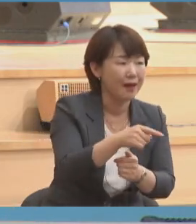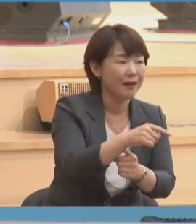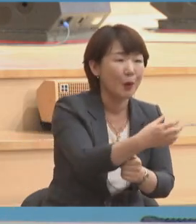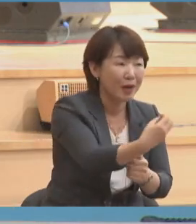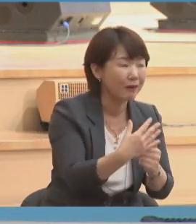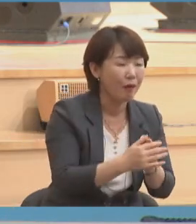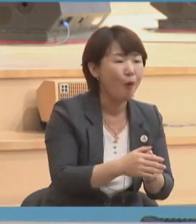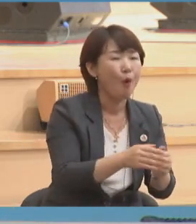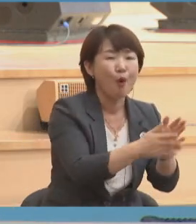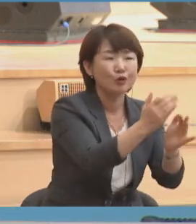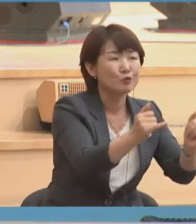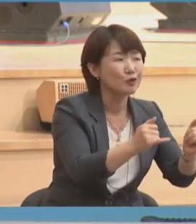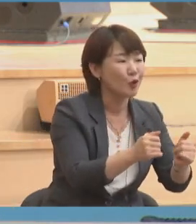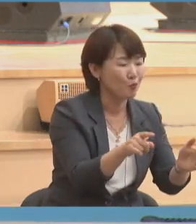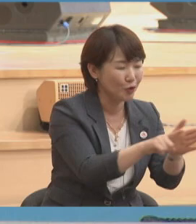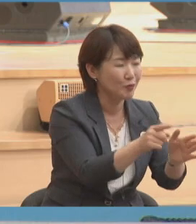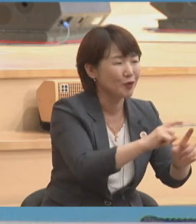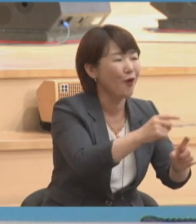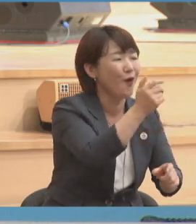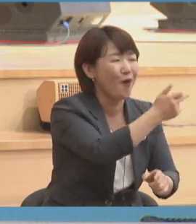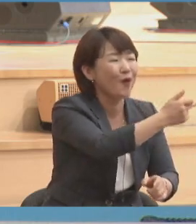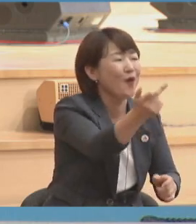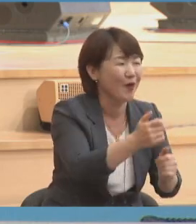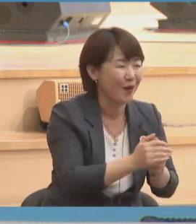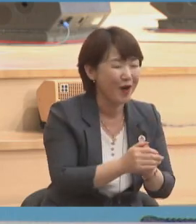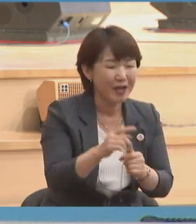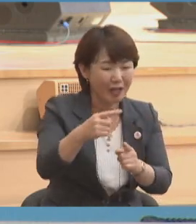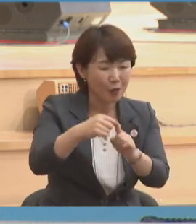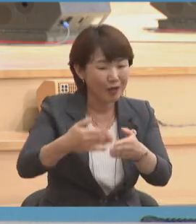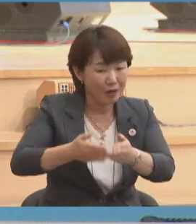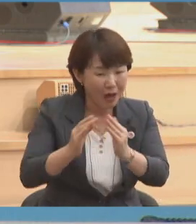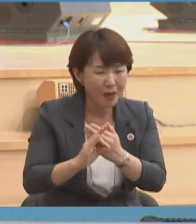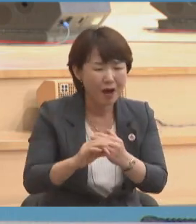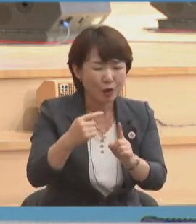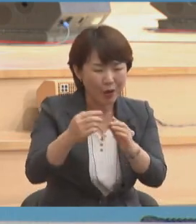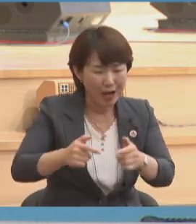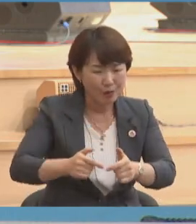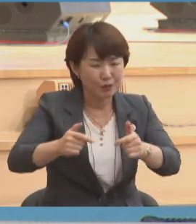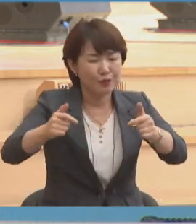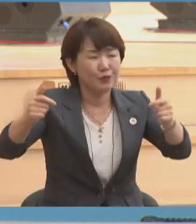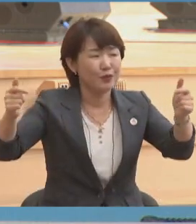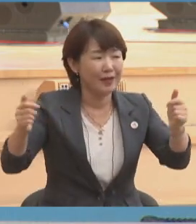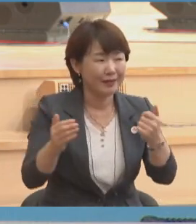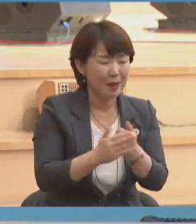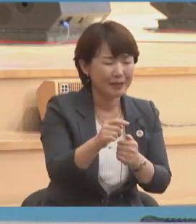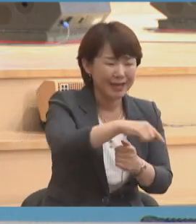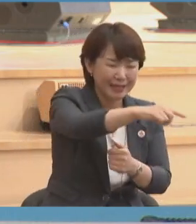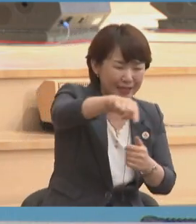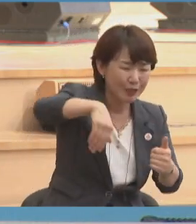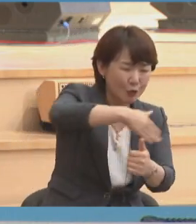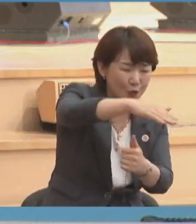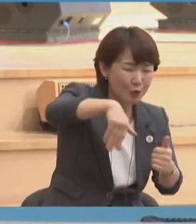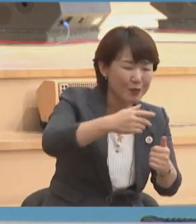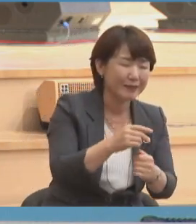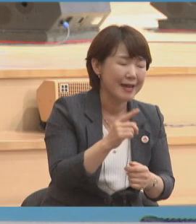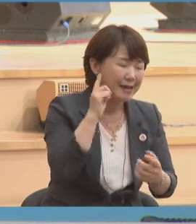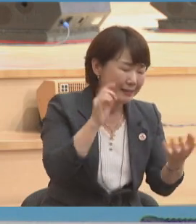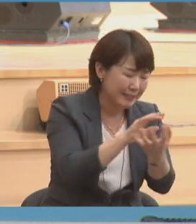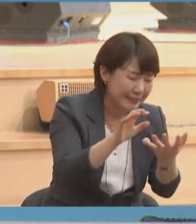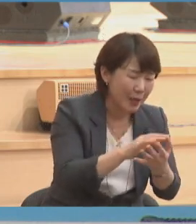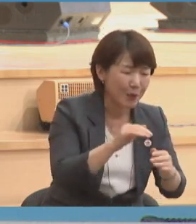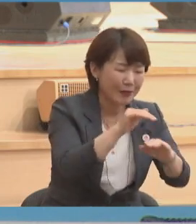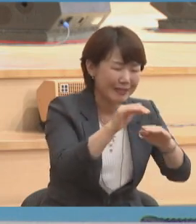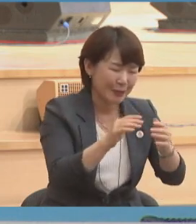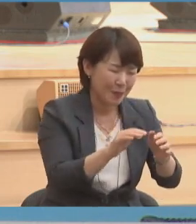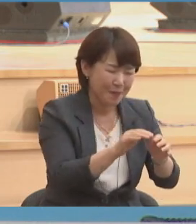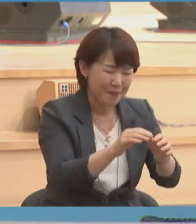나. 교회가 성장한대, 교회가 부흥한대, 그래가지고 동네 주변에 소음이 발생되어지고 차가